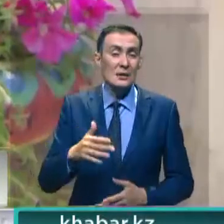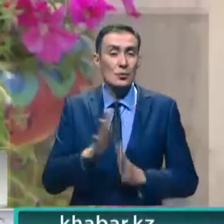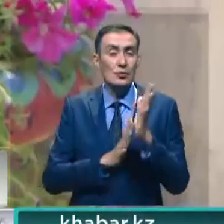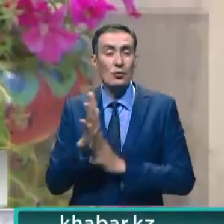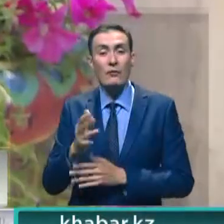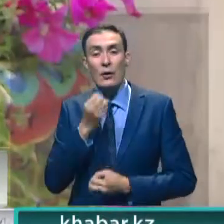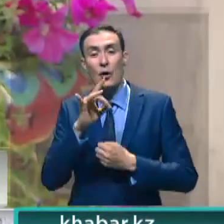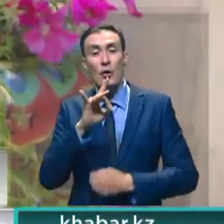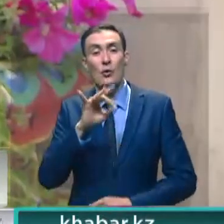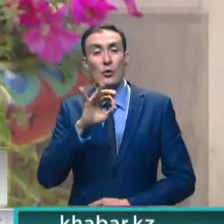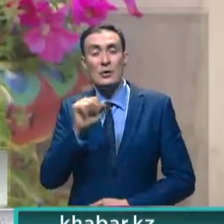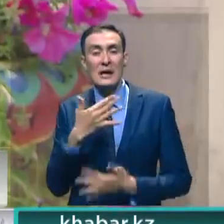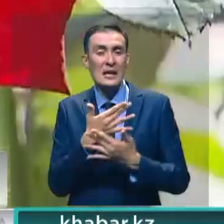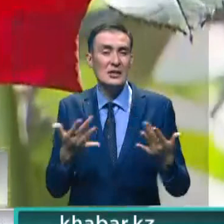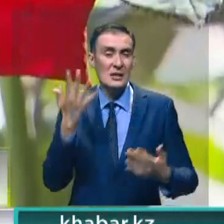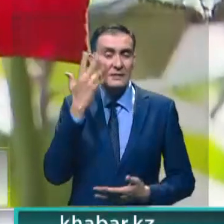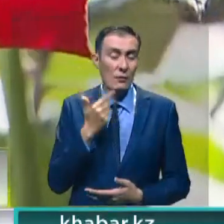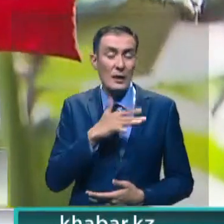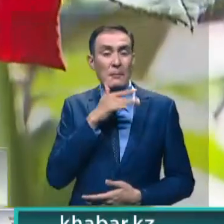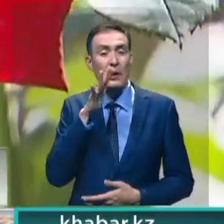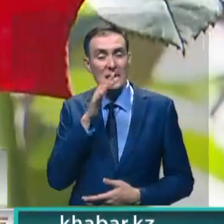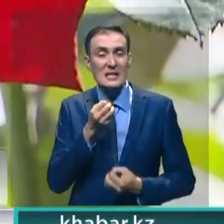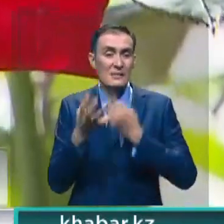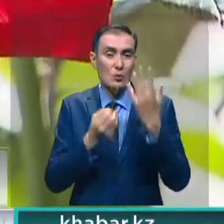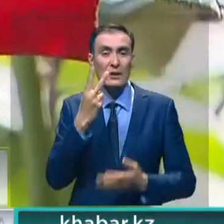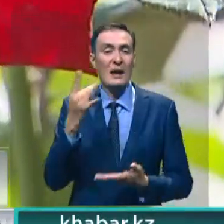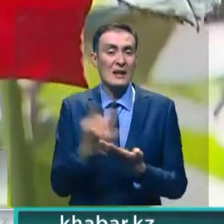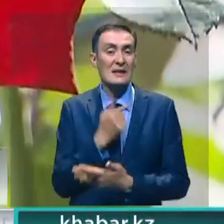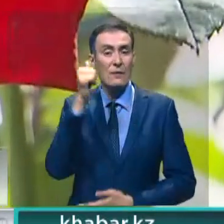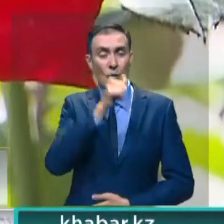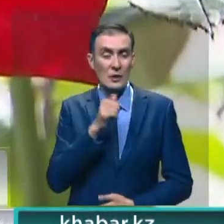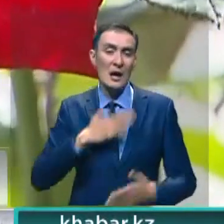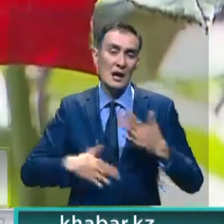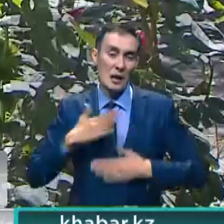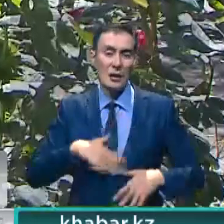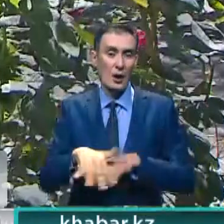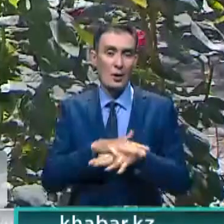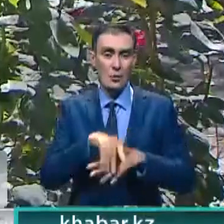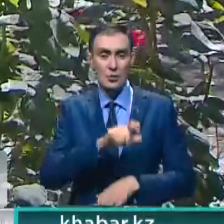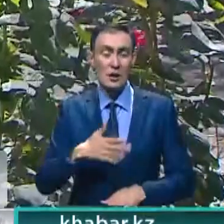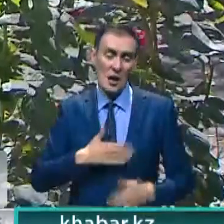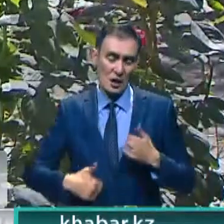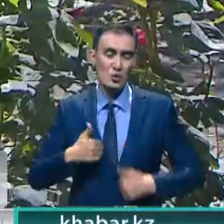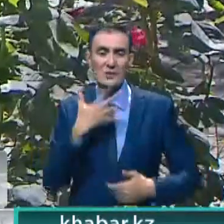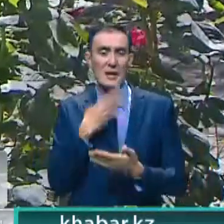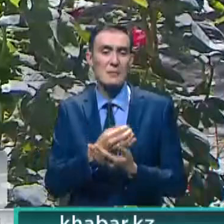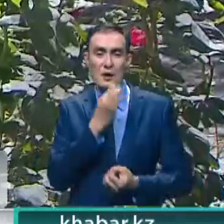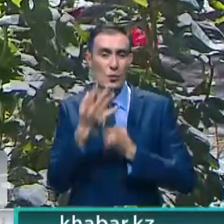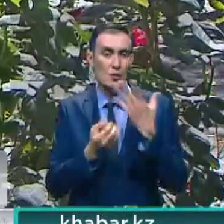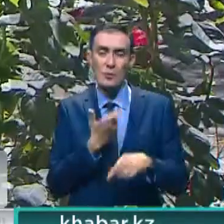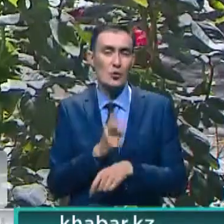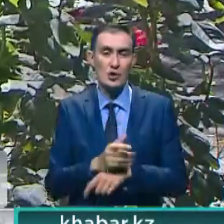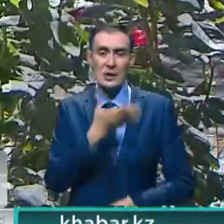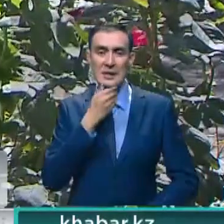кустов роз немыслимых оттенков. Они многолетние и цветут дважды в год, радуя прохожих. Я горжусь своими розами. Они у меня